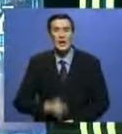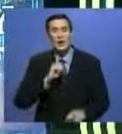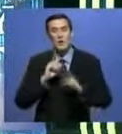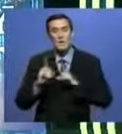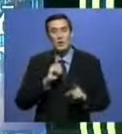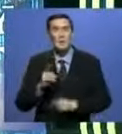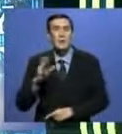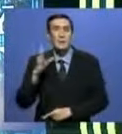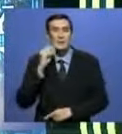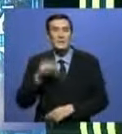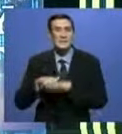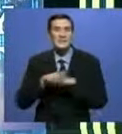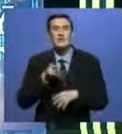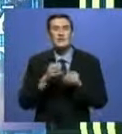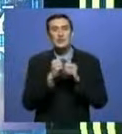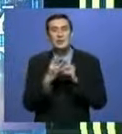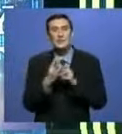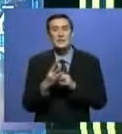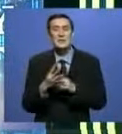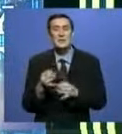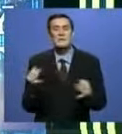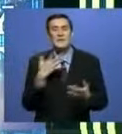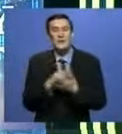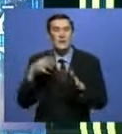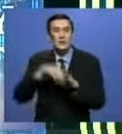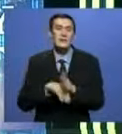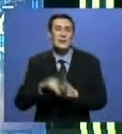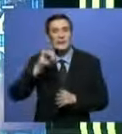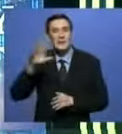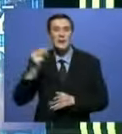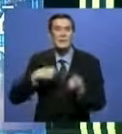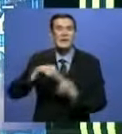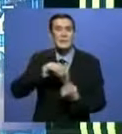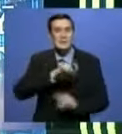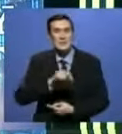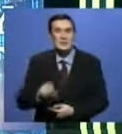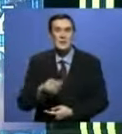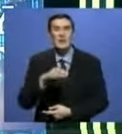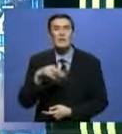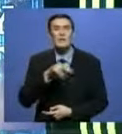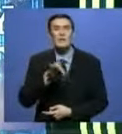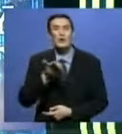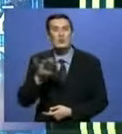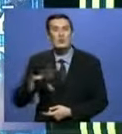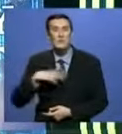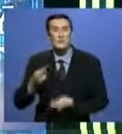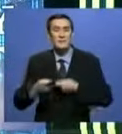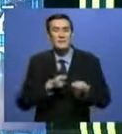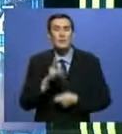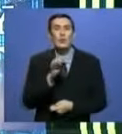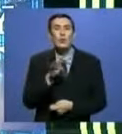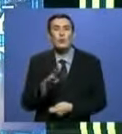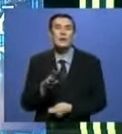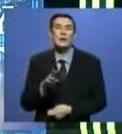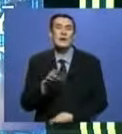Форум «Алматы-Инвест» 2014 в этом году привлек в свои ряды таких легендарных коммерсантов, как Джим Роджерс, бывший мэр столицы Колумбии